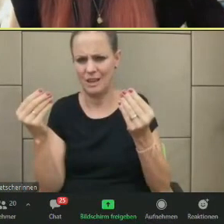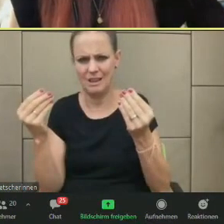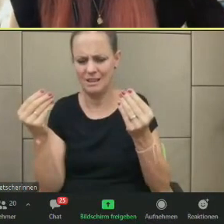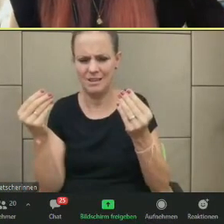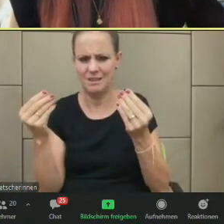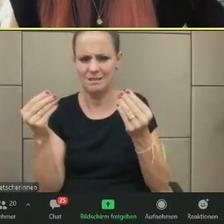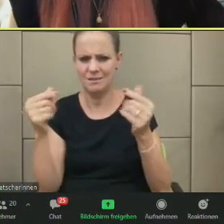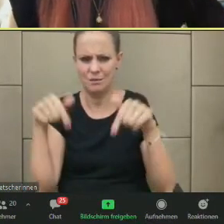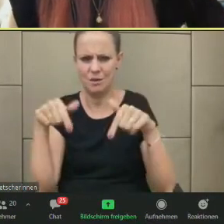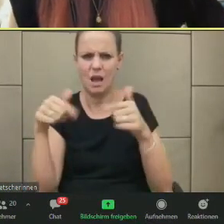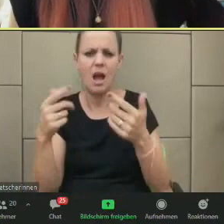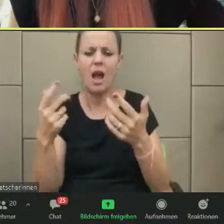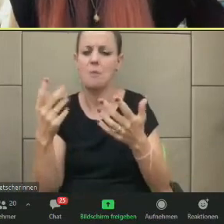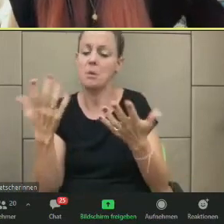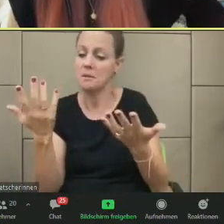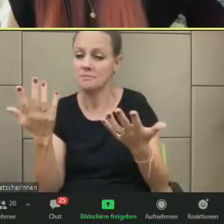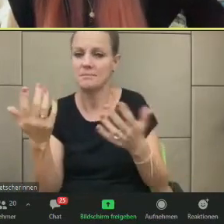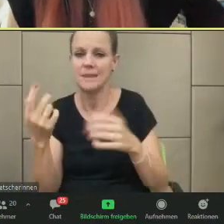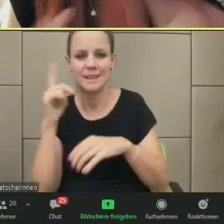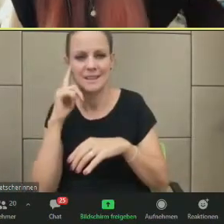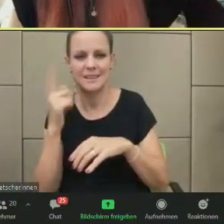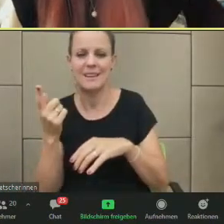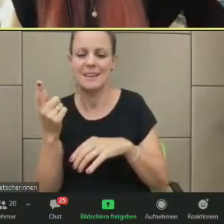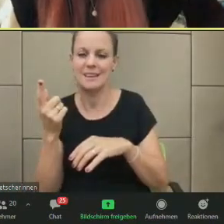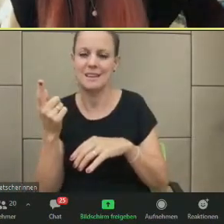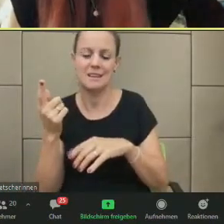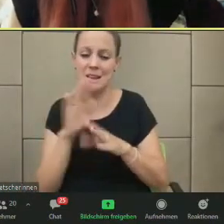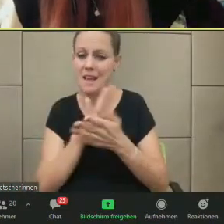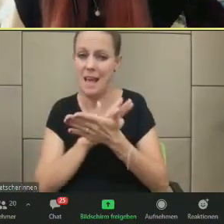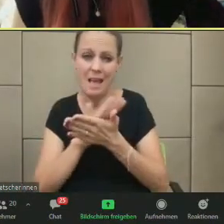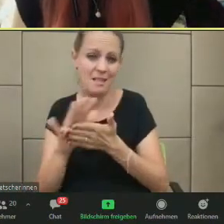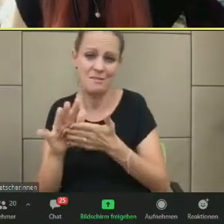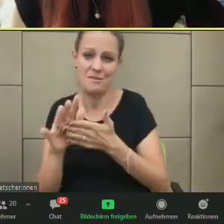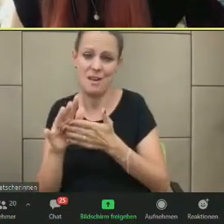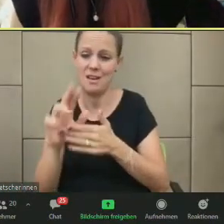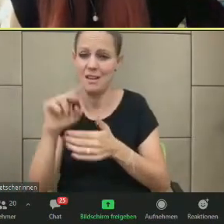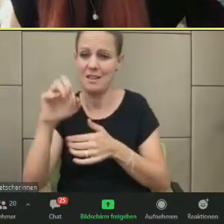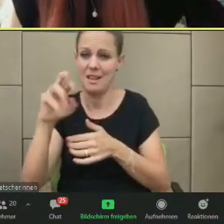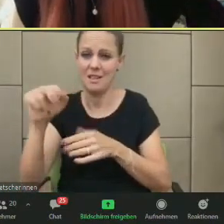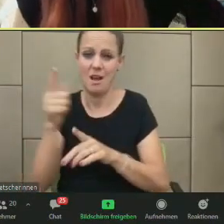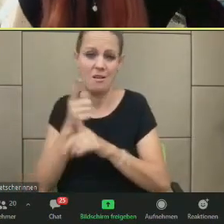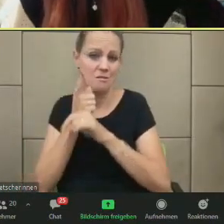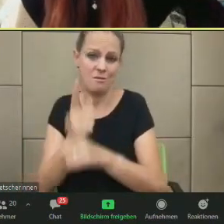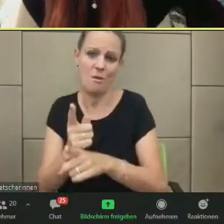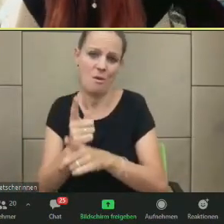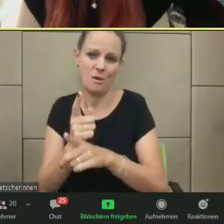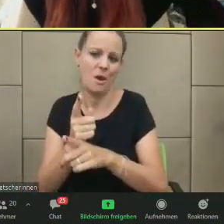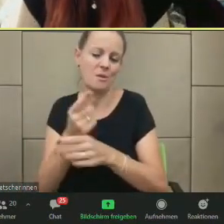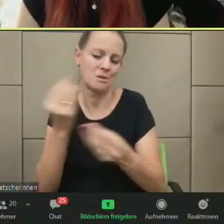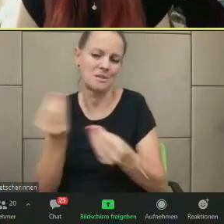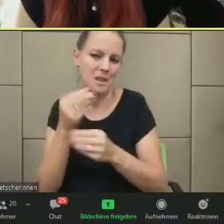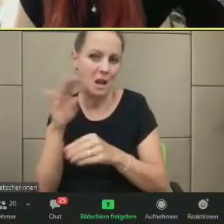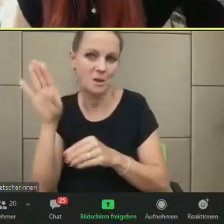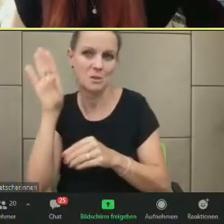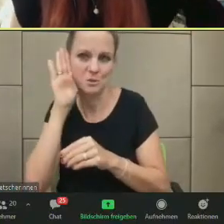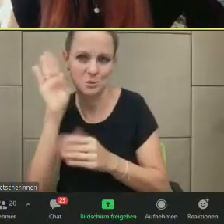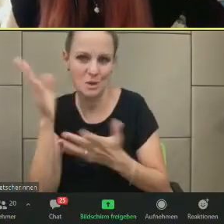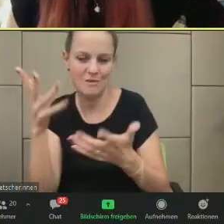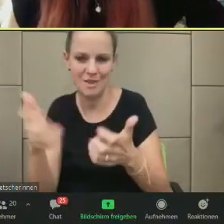ein bisschen sprengen. Aber ich würde mal sagen, folgt der Nina unbedingt und hört euch das einmal an, was sie zu sagen